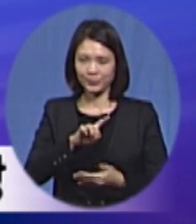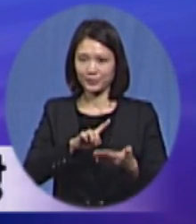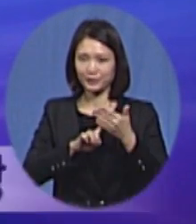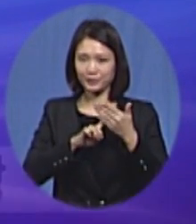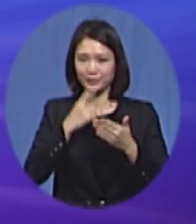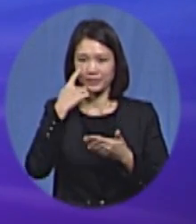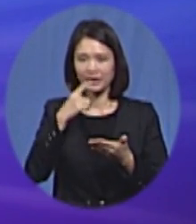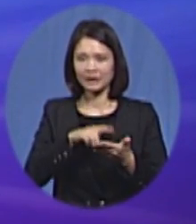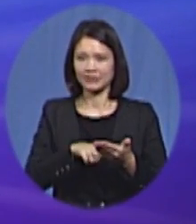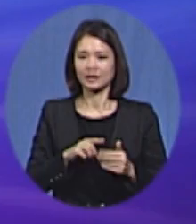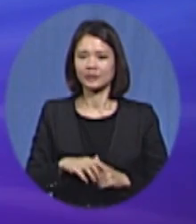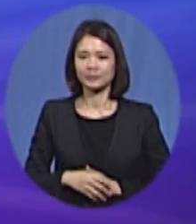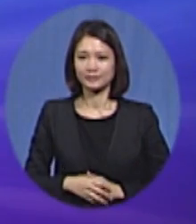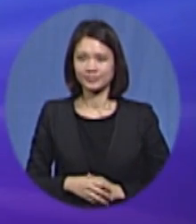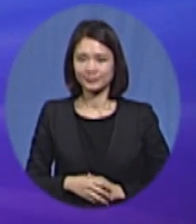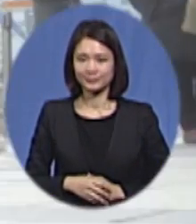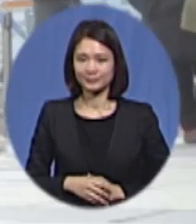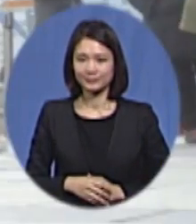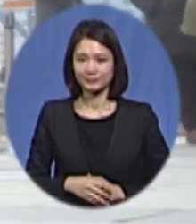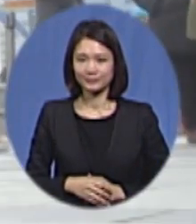기자입니다.